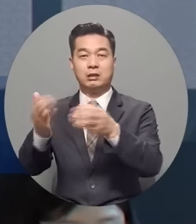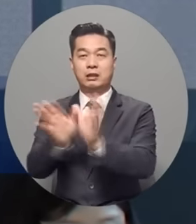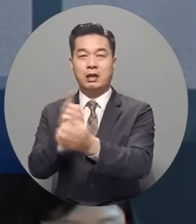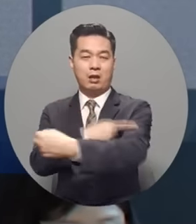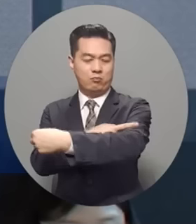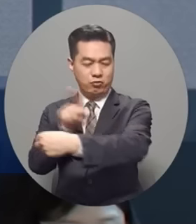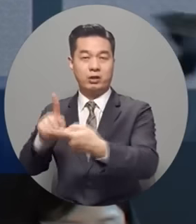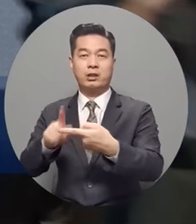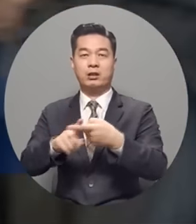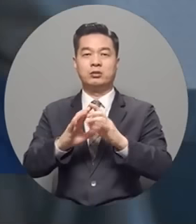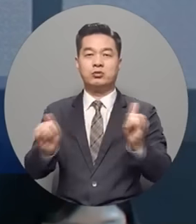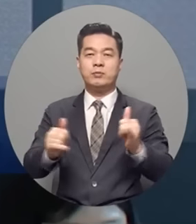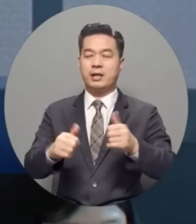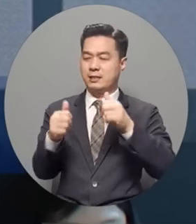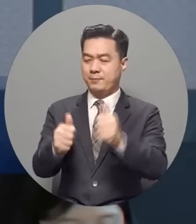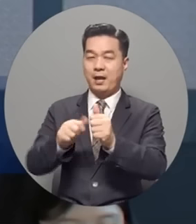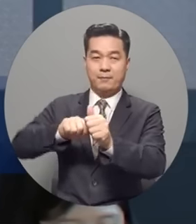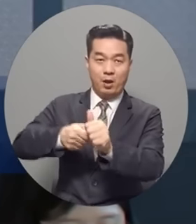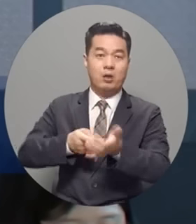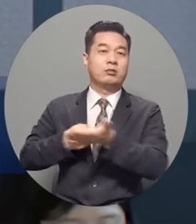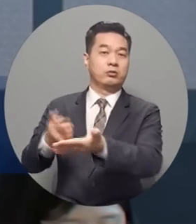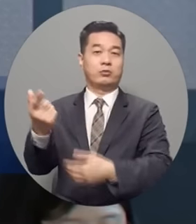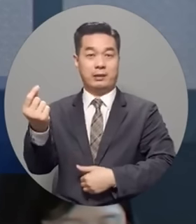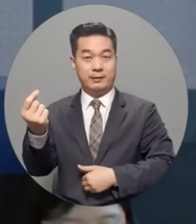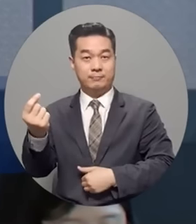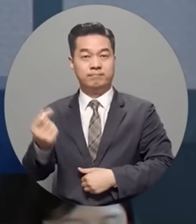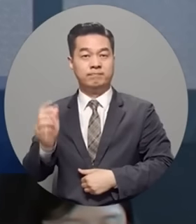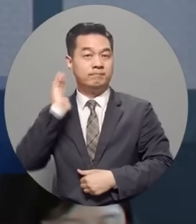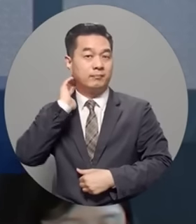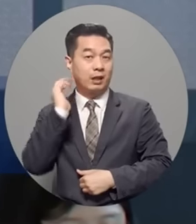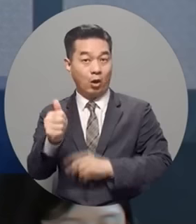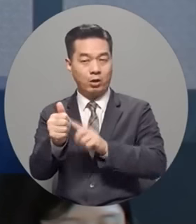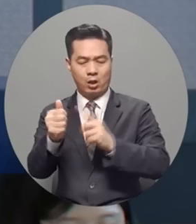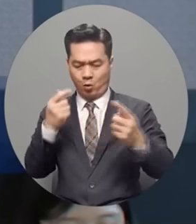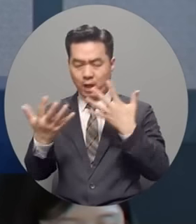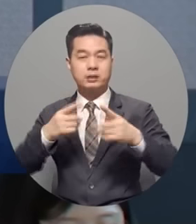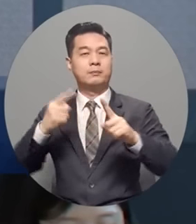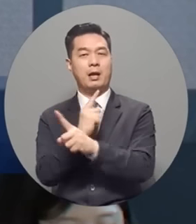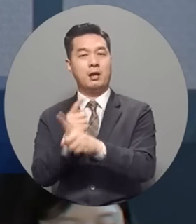심판이라고 생각하고 있습니다. 우리 대통령이 확실하게 바뀌어야 되고